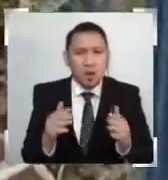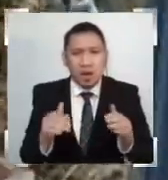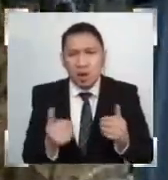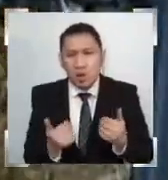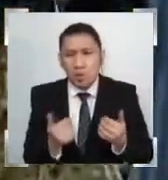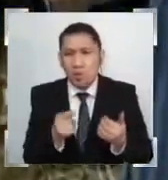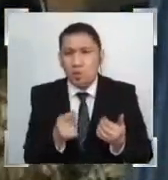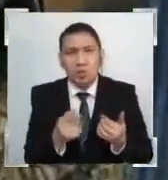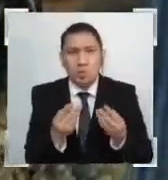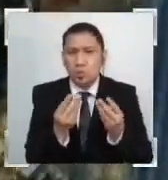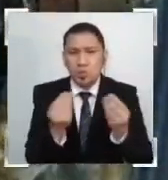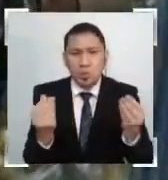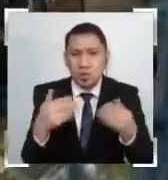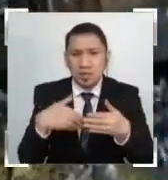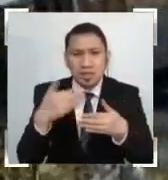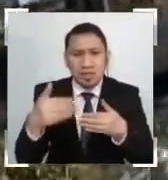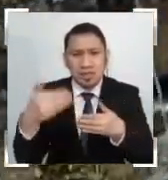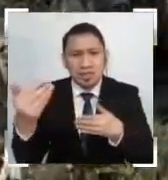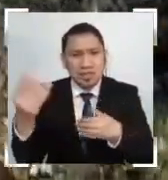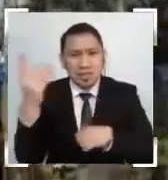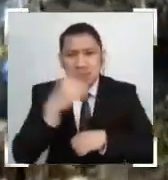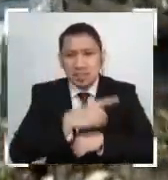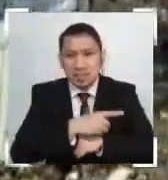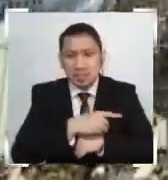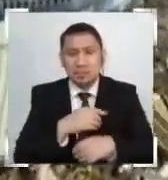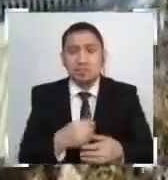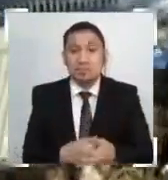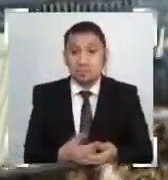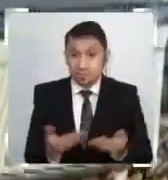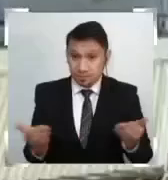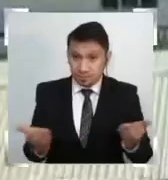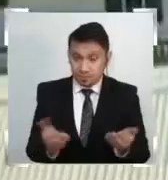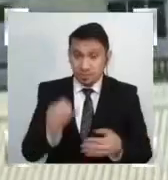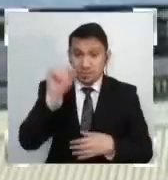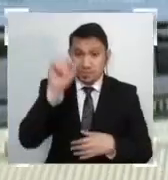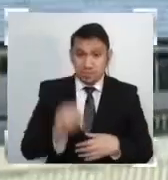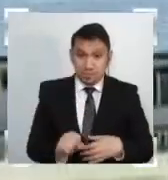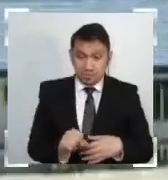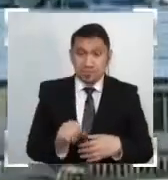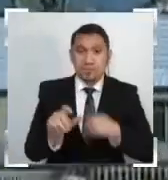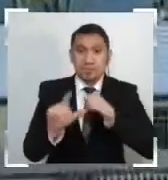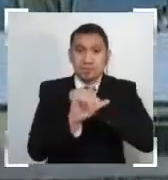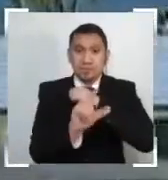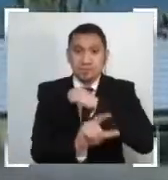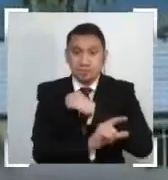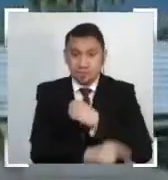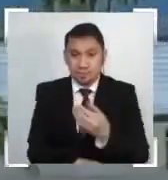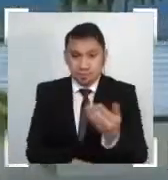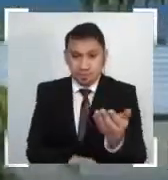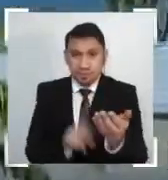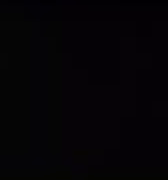susunod na araw. Mula rito sa Southern Leyte, ako si Cedric Castillo ang inyong saksi.